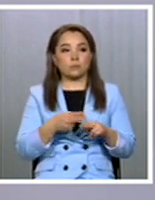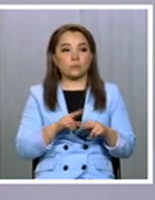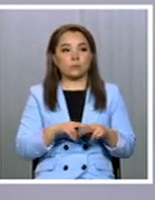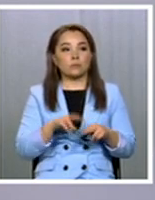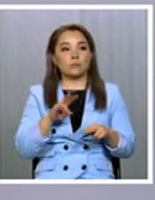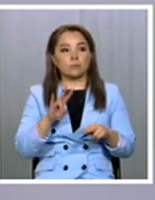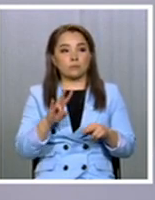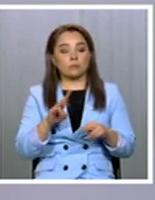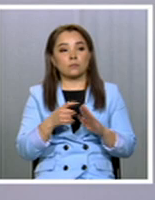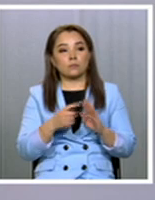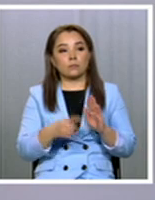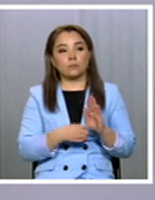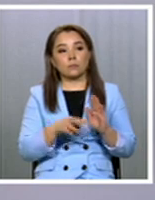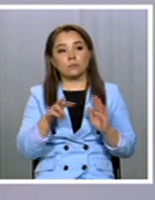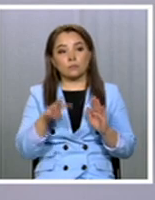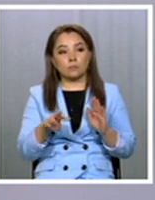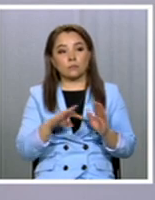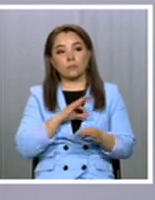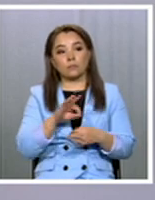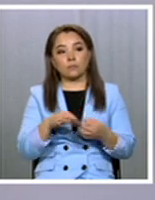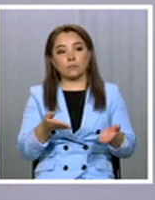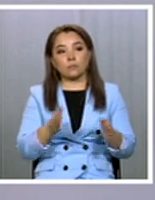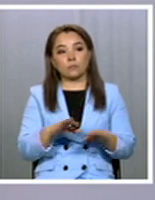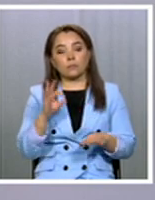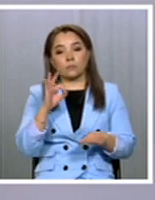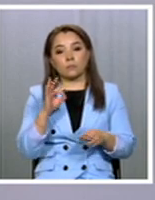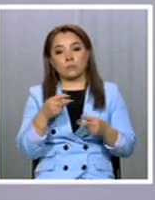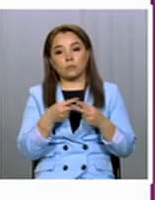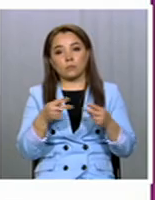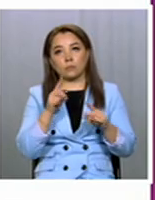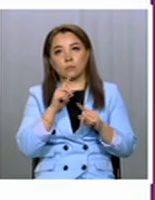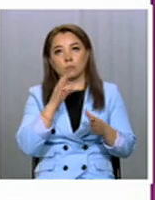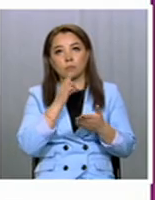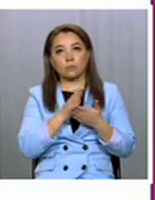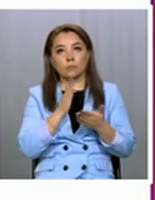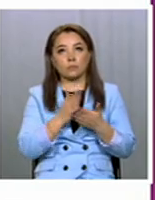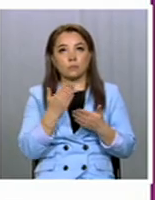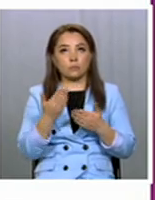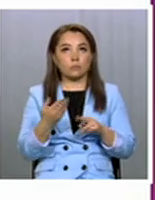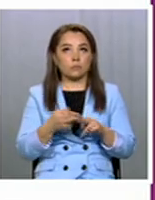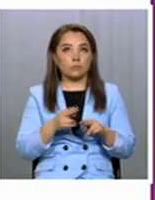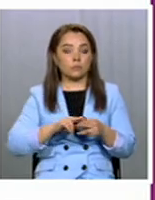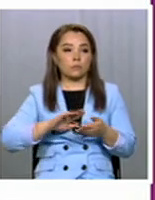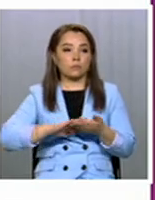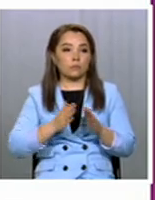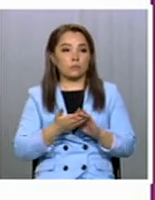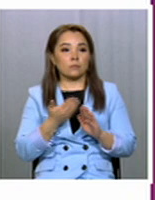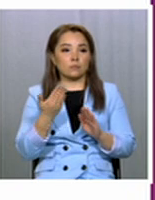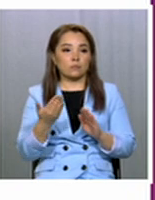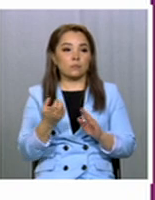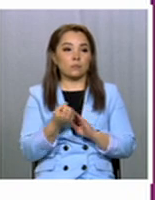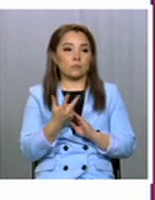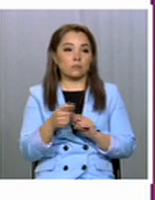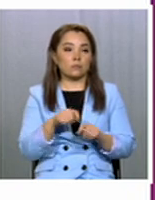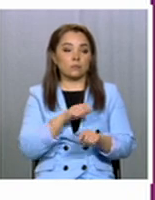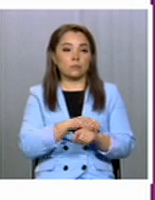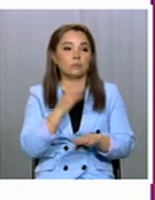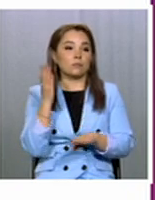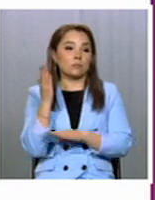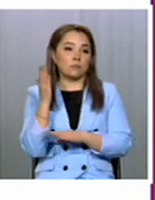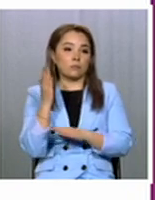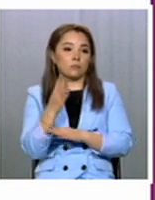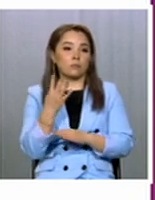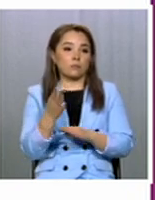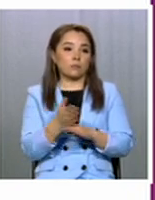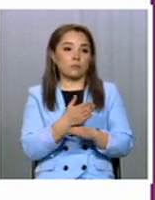M-ге бөлгенде қалдық 0-ге тең емес деген. Ол жағдай 13 метр ағашты 4 бөлікке